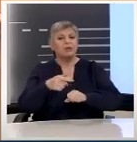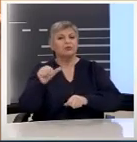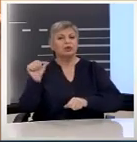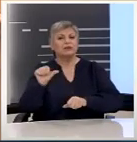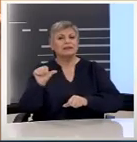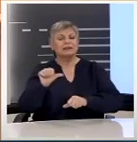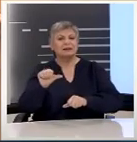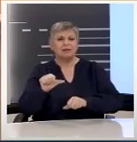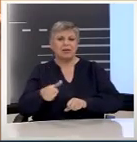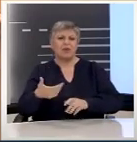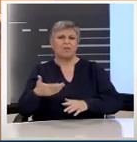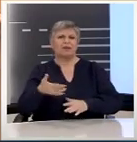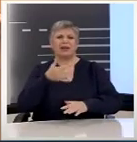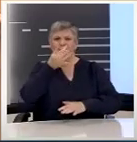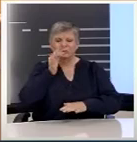του ατυχήματος.